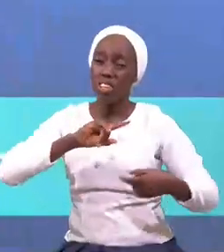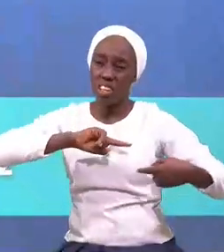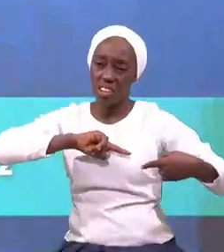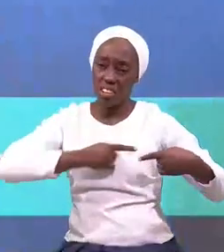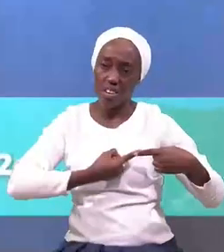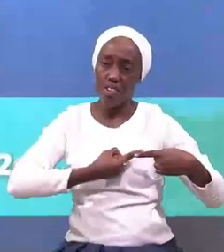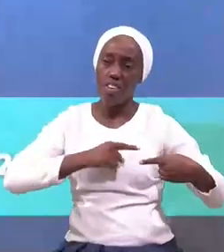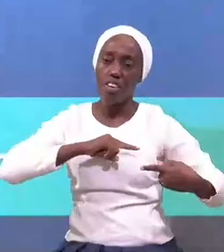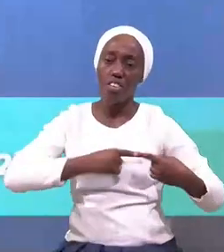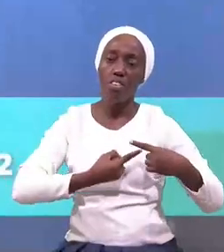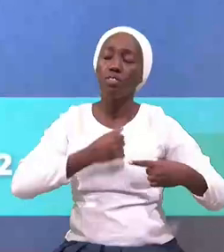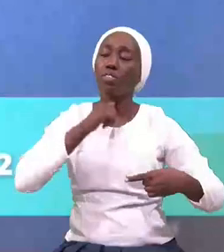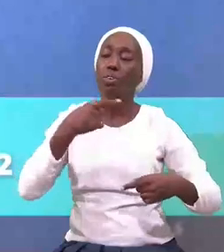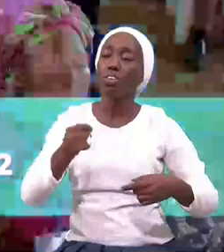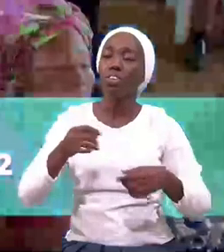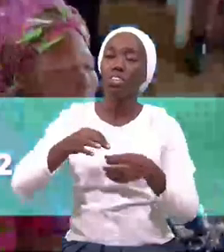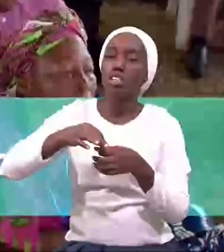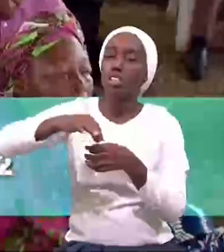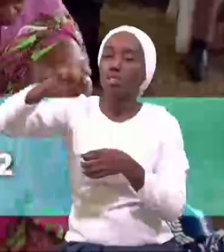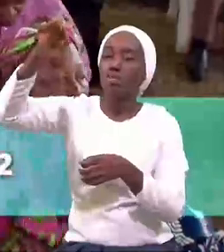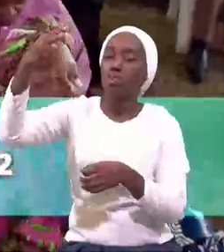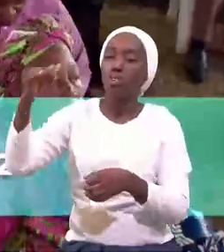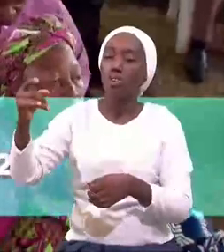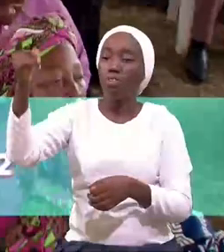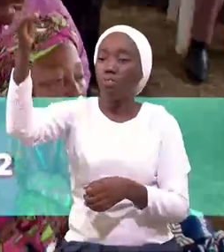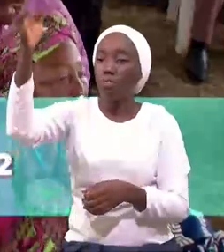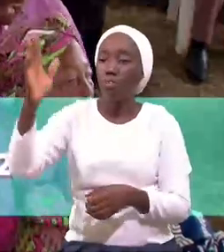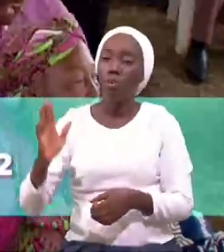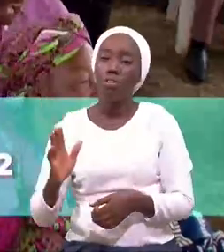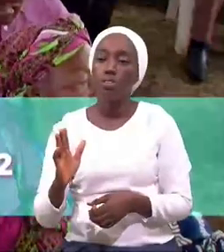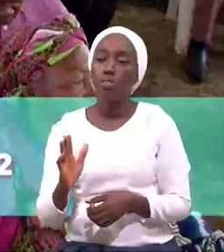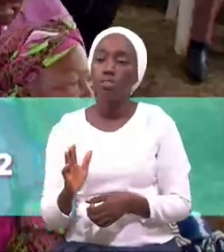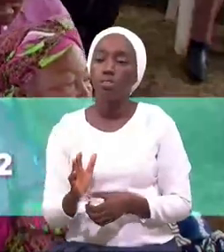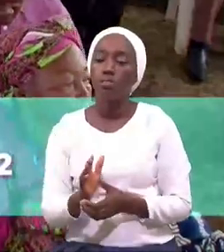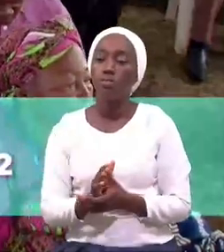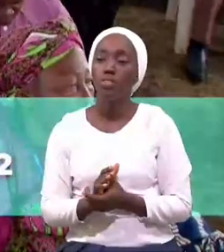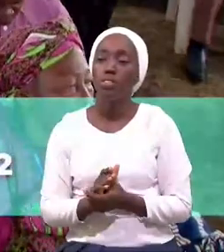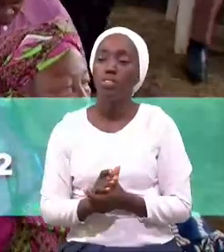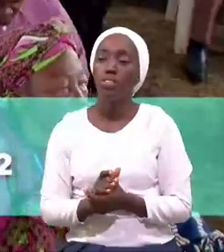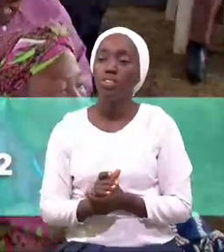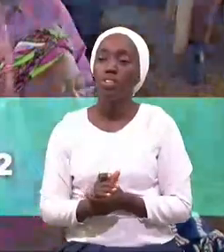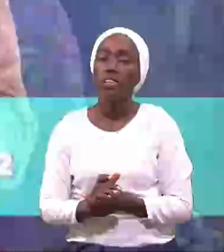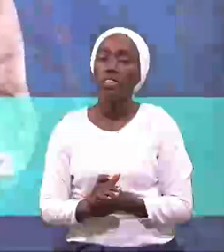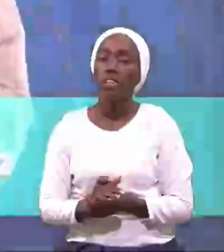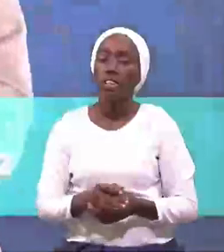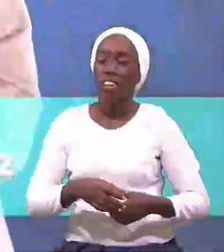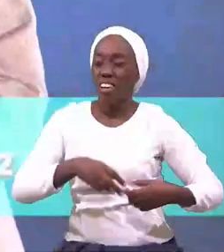Et qui va donc attrister le Saint-Esprit pour qu'il puisse se retirer, ne l'attristez pas.